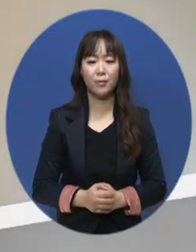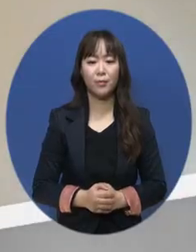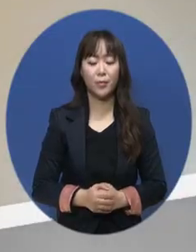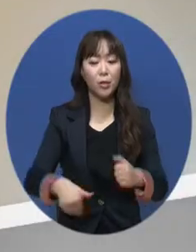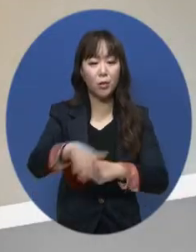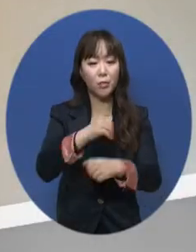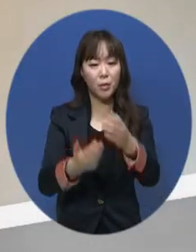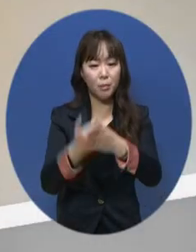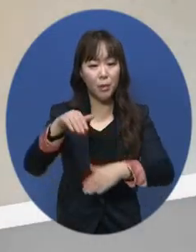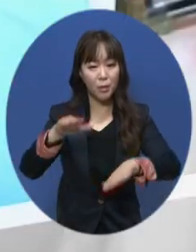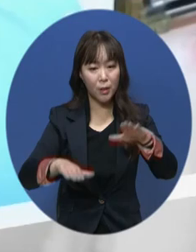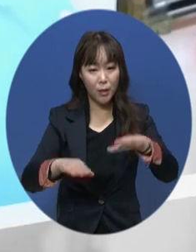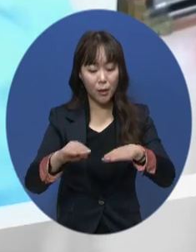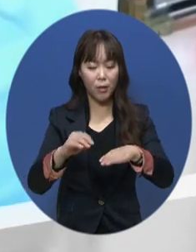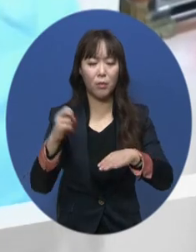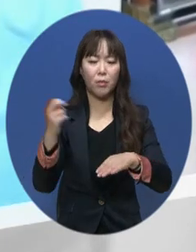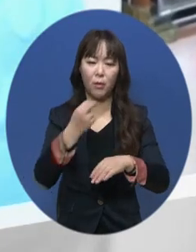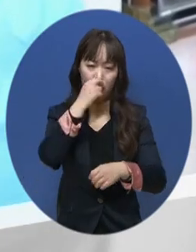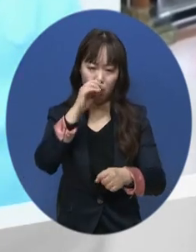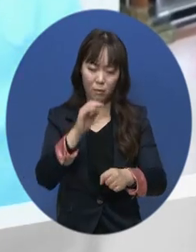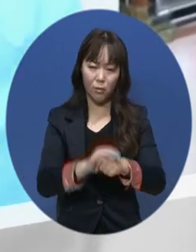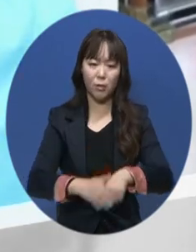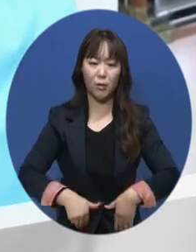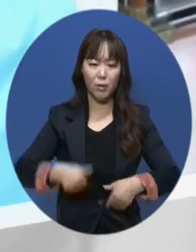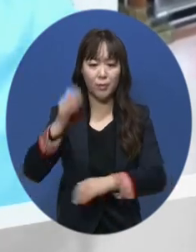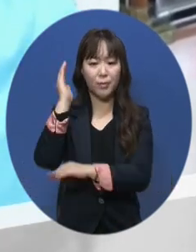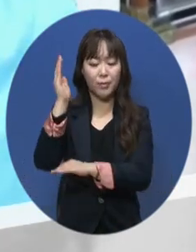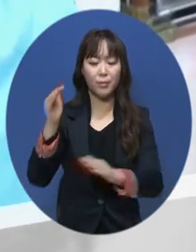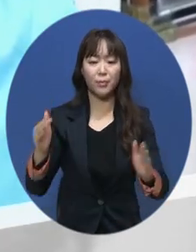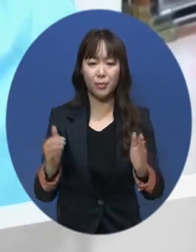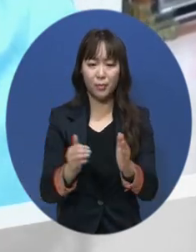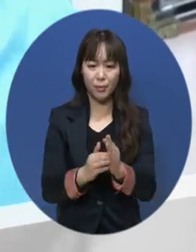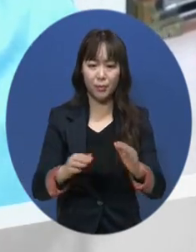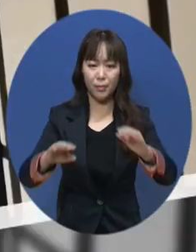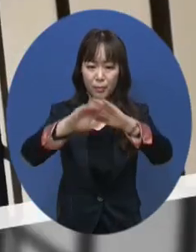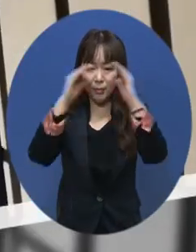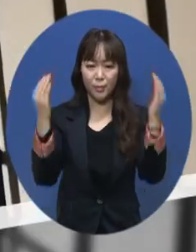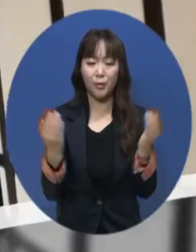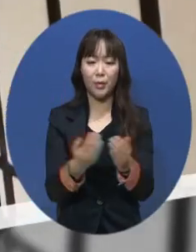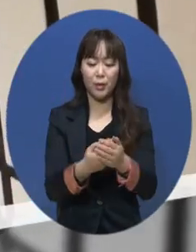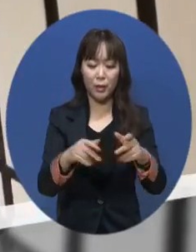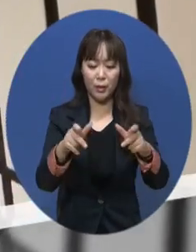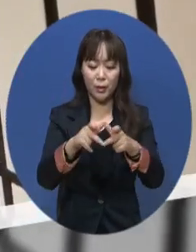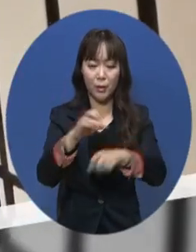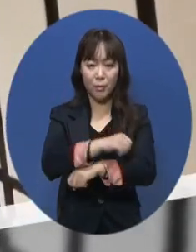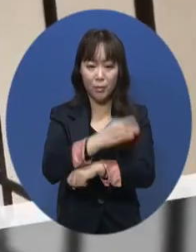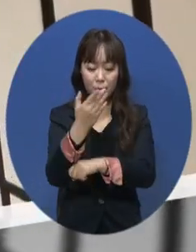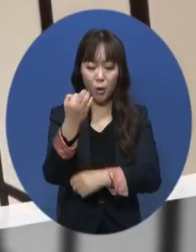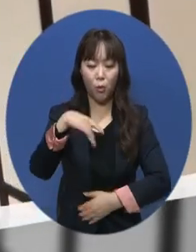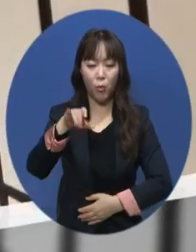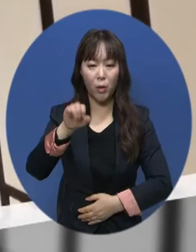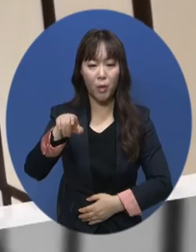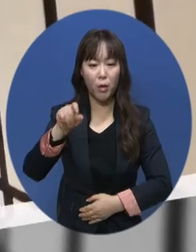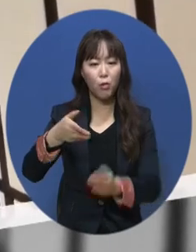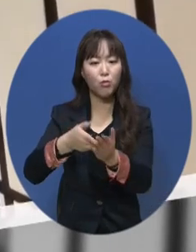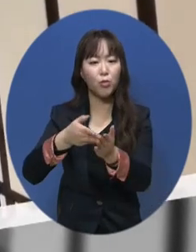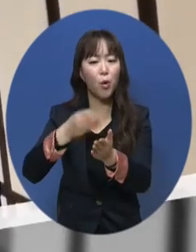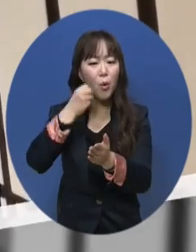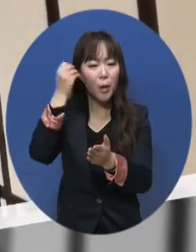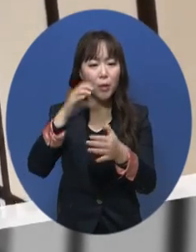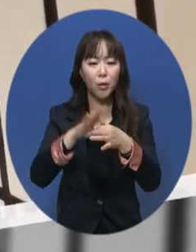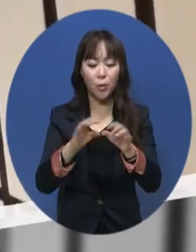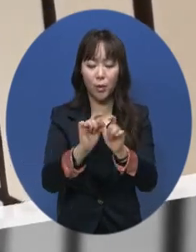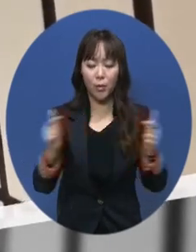우리 주변에서 일어나는 불공정한 사례부터 억울한 사연, 따뜻한 미담까지 장애인신문과